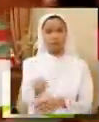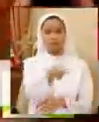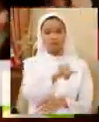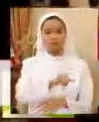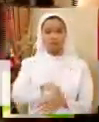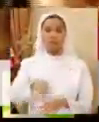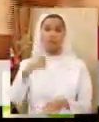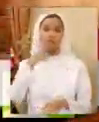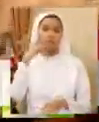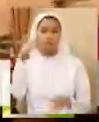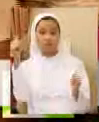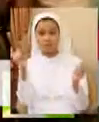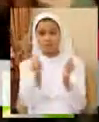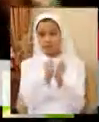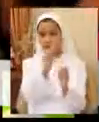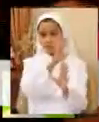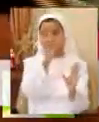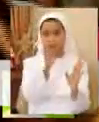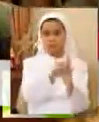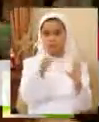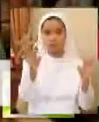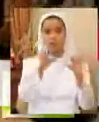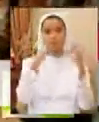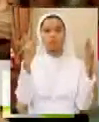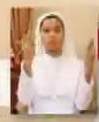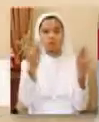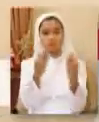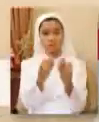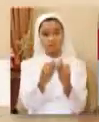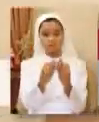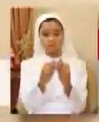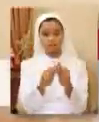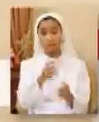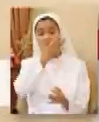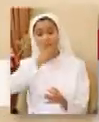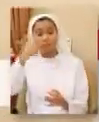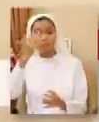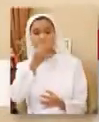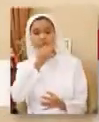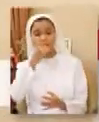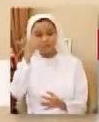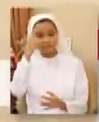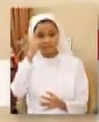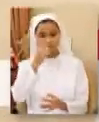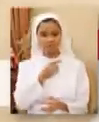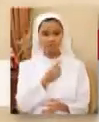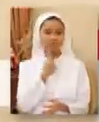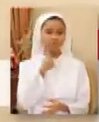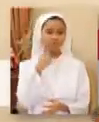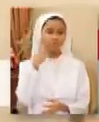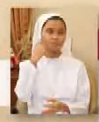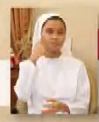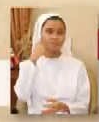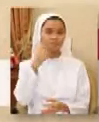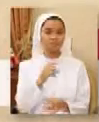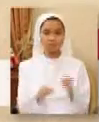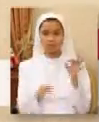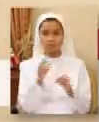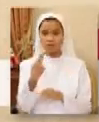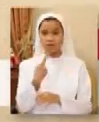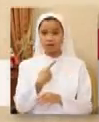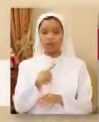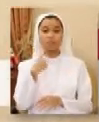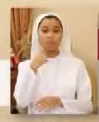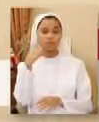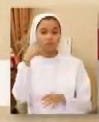kundi pati na rin sila. Kaya, masabi ng founder namin, the best food will be given to the deaf. Yeah. Oh, mayroong death month sa